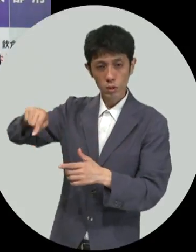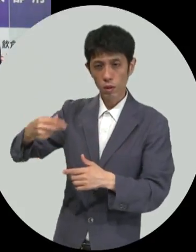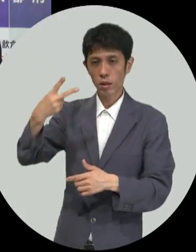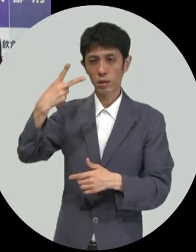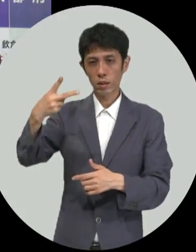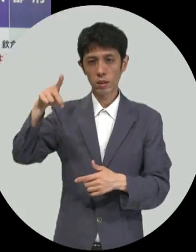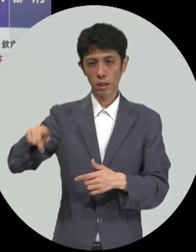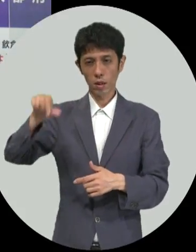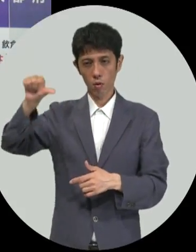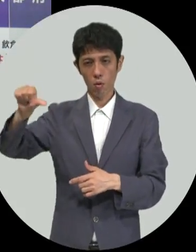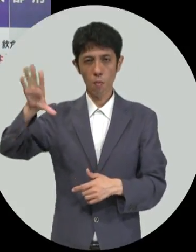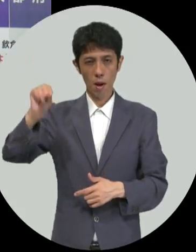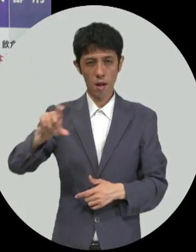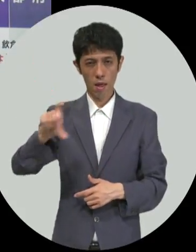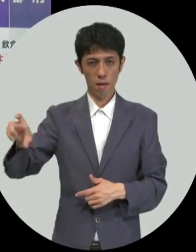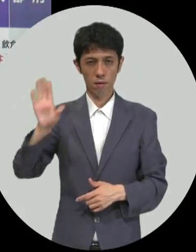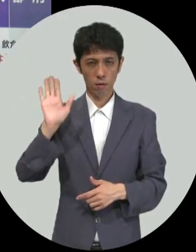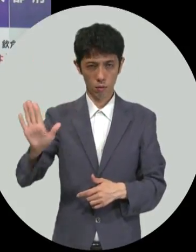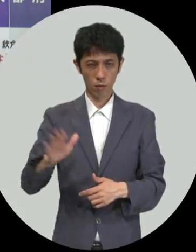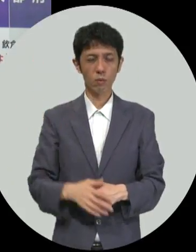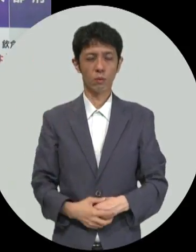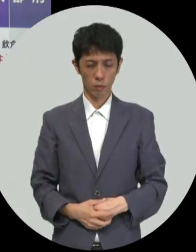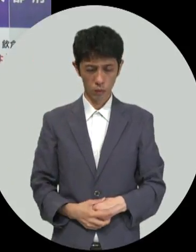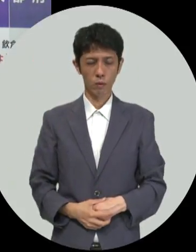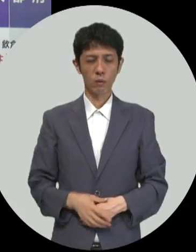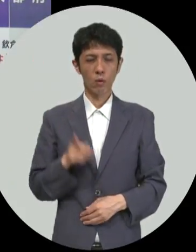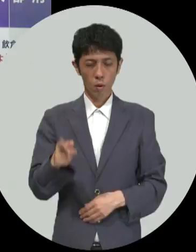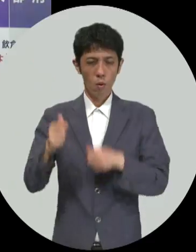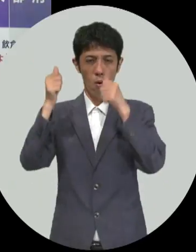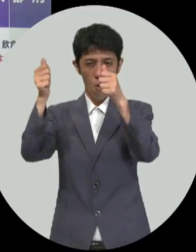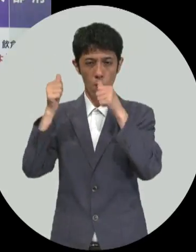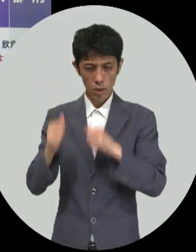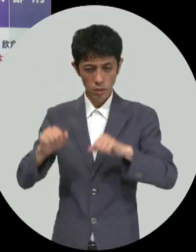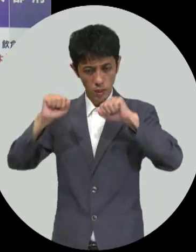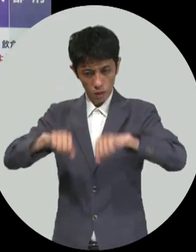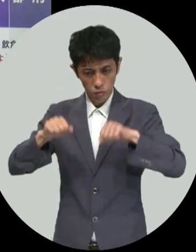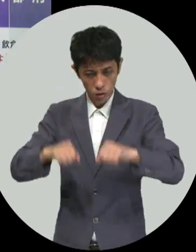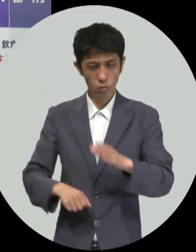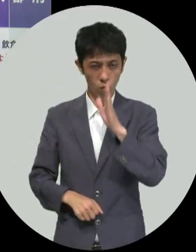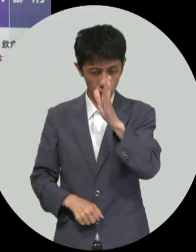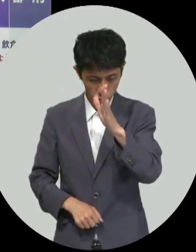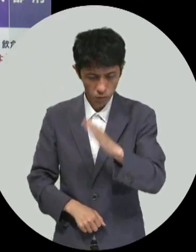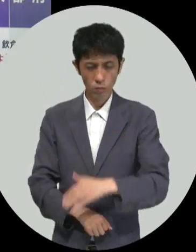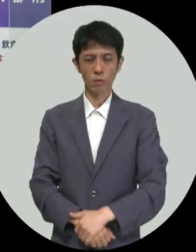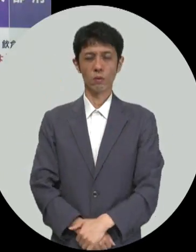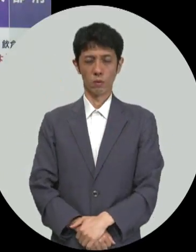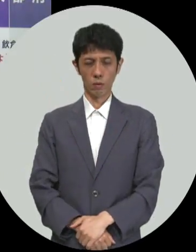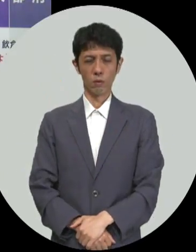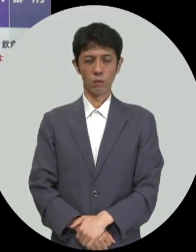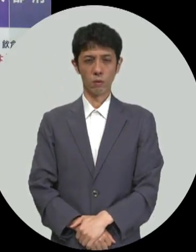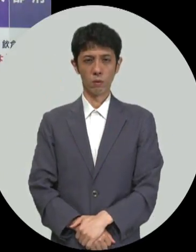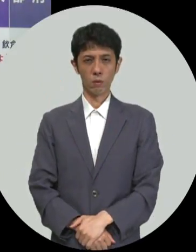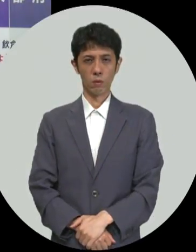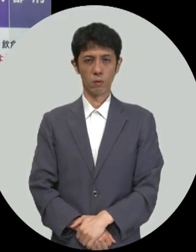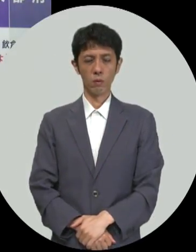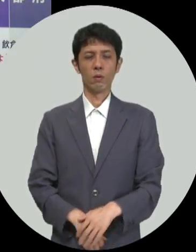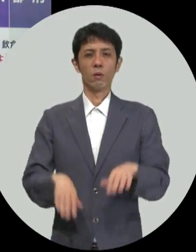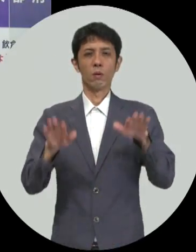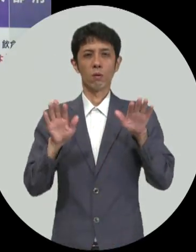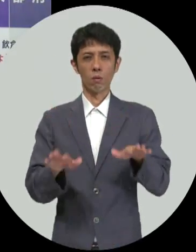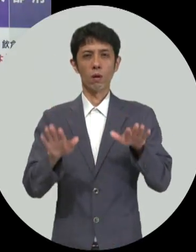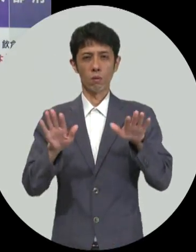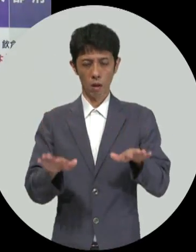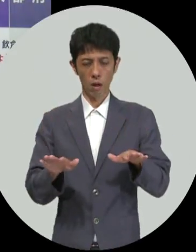2.5 万円ということであります。これにつきましてもホームページで確認をしていただきたいと思っております。ちょっと今回新た